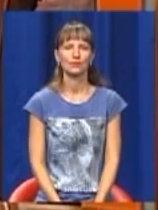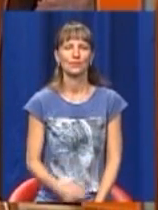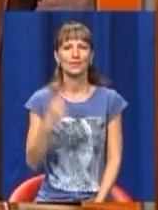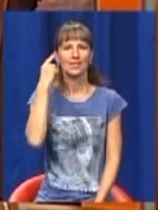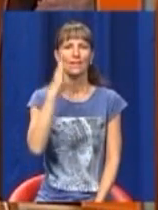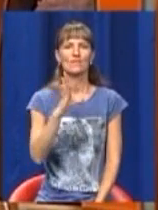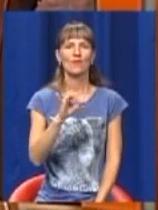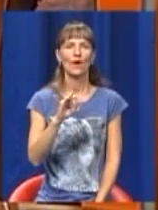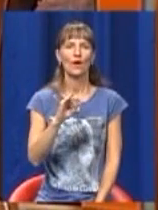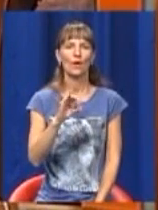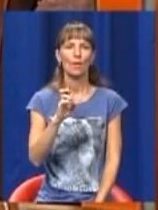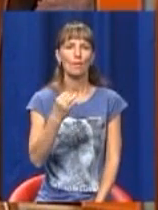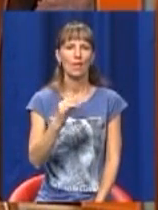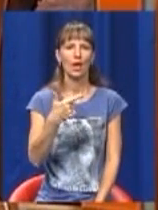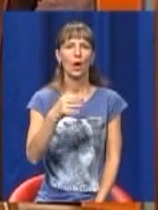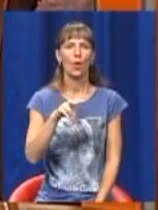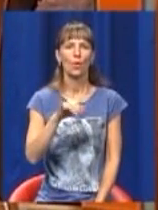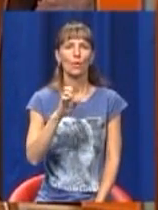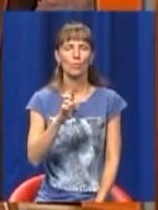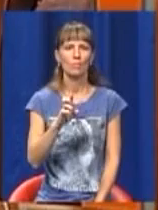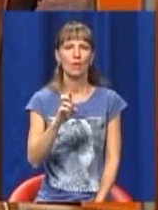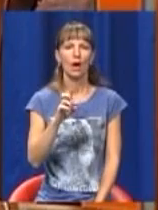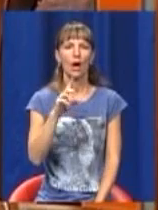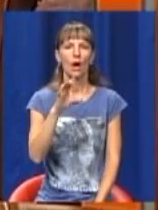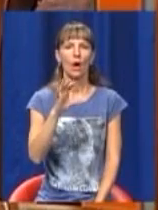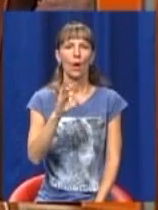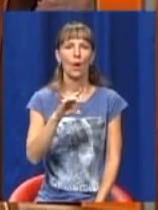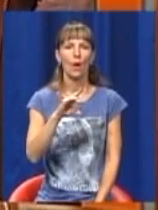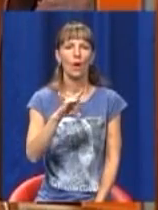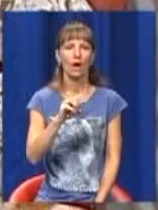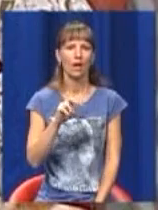Воробей, так, так. Орел, так.